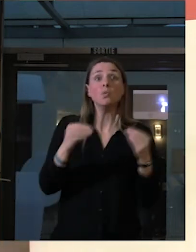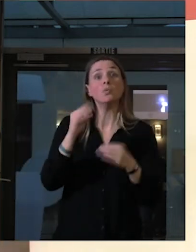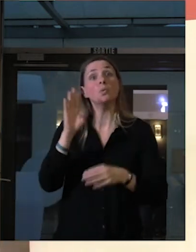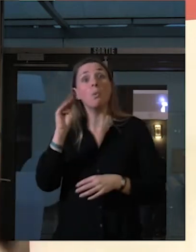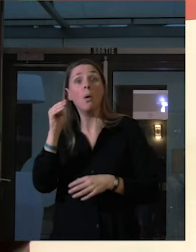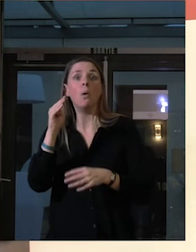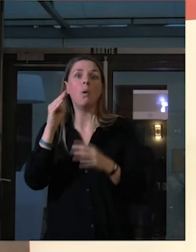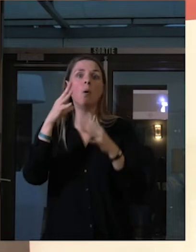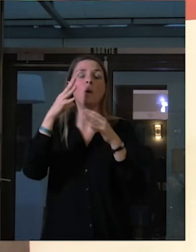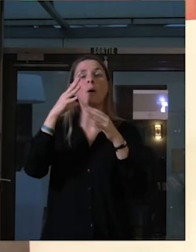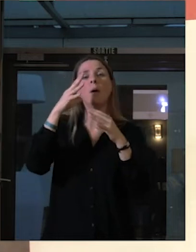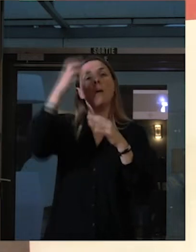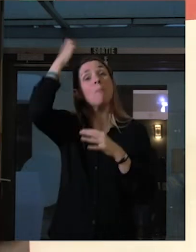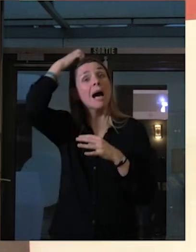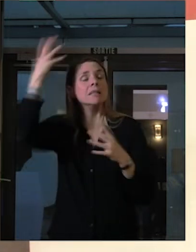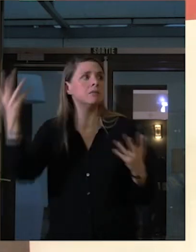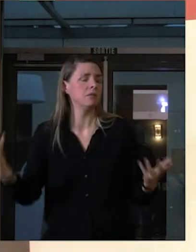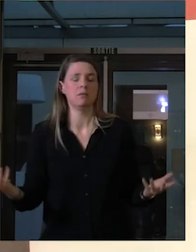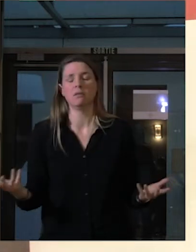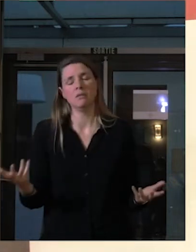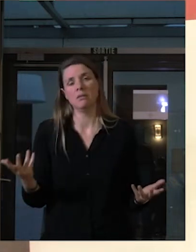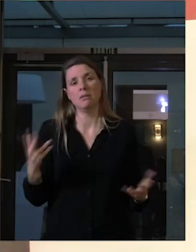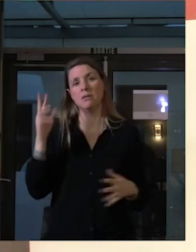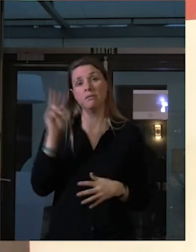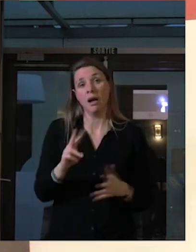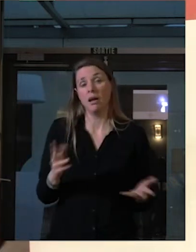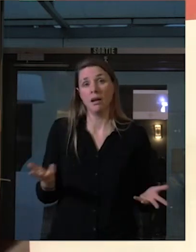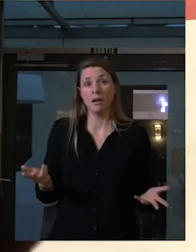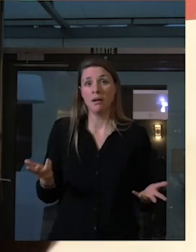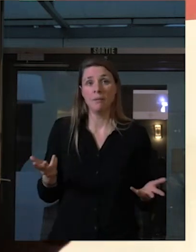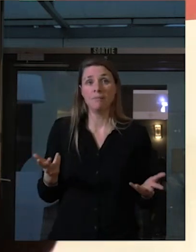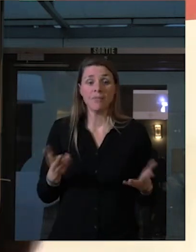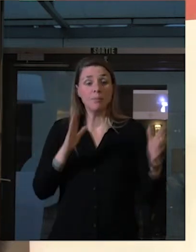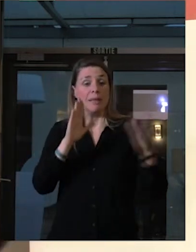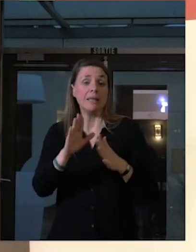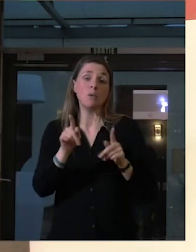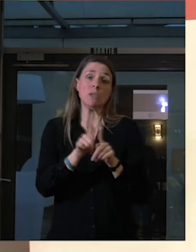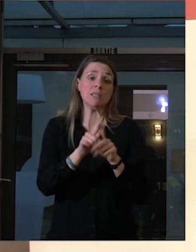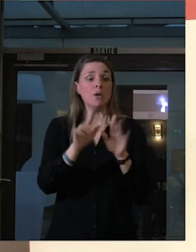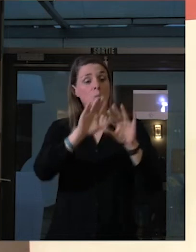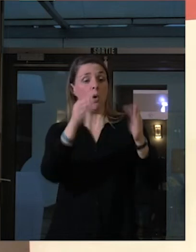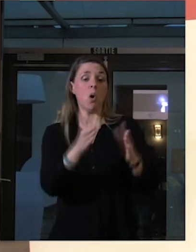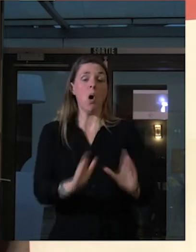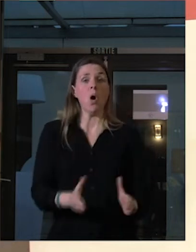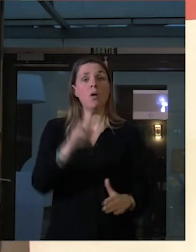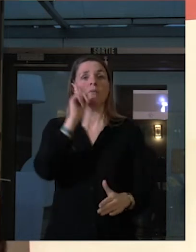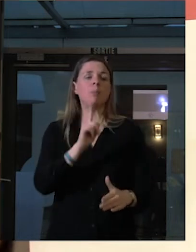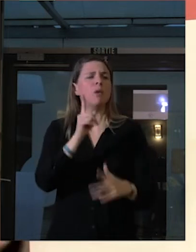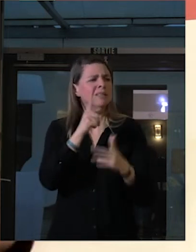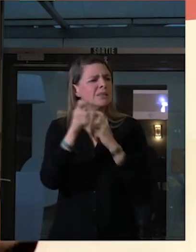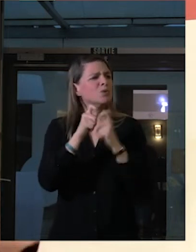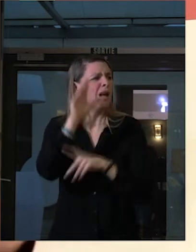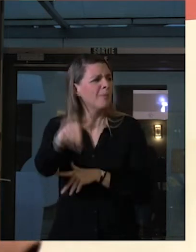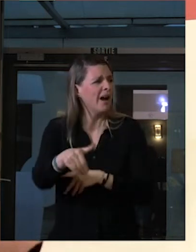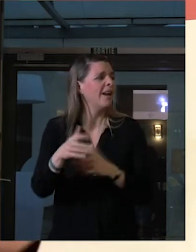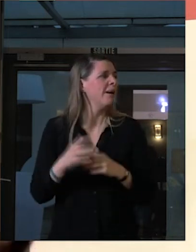termes de façon d'appréhender les sportives, le corps de la femme, je pense qu'on y reviendra après,